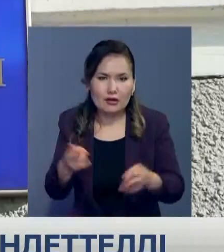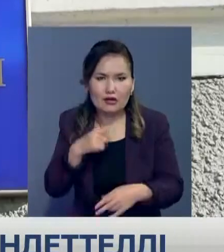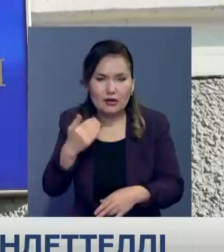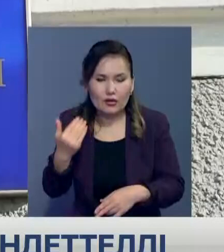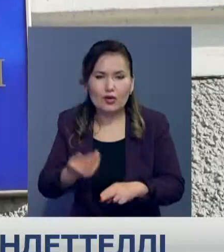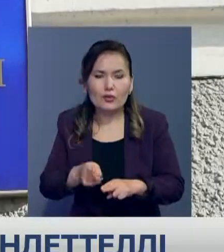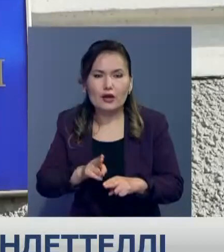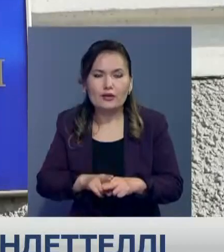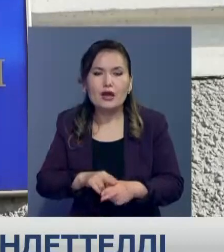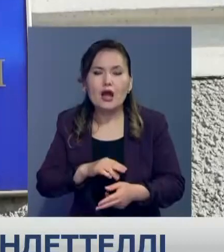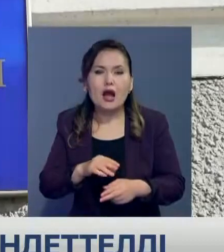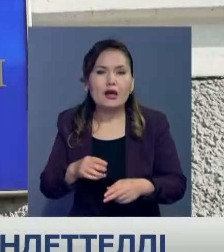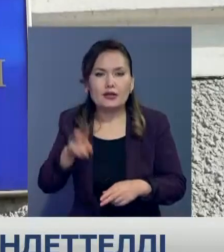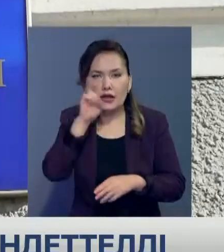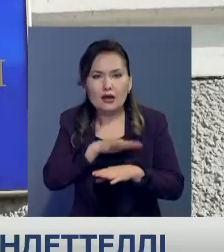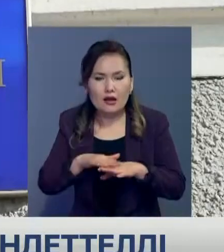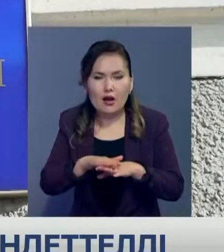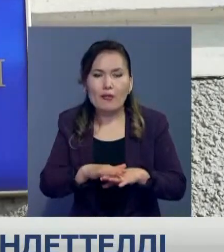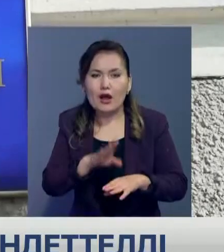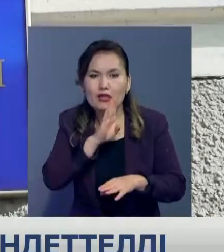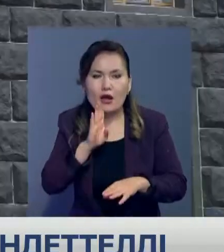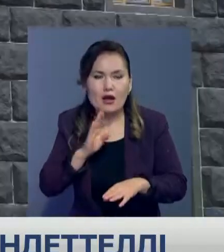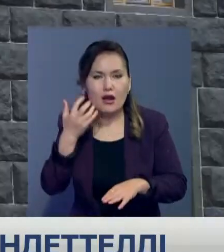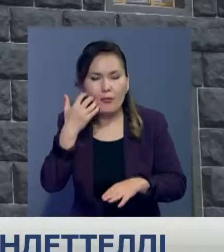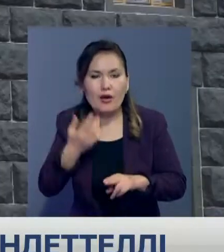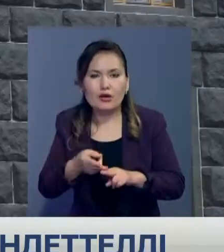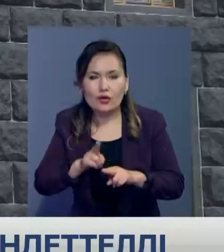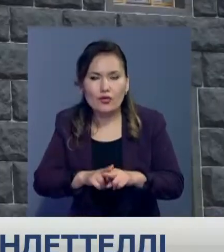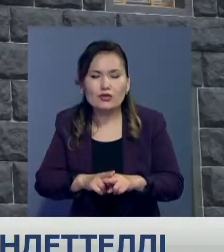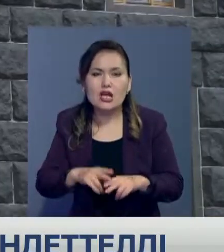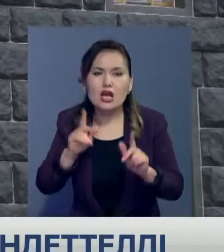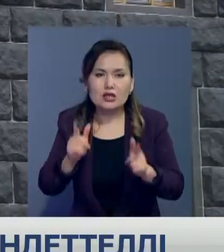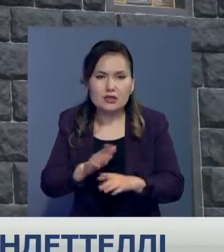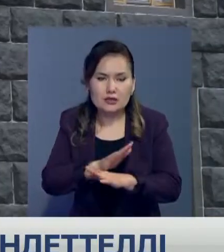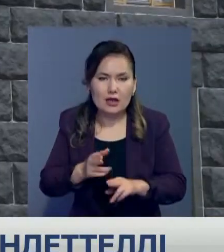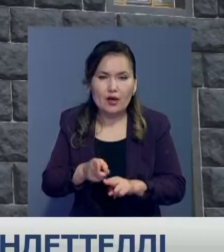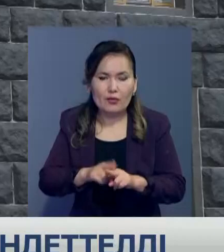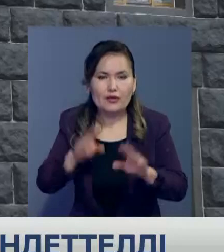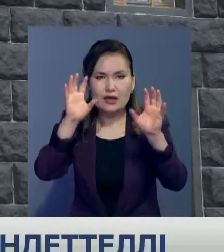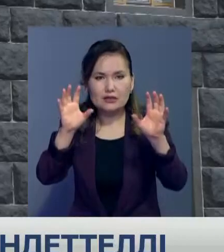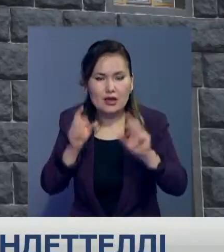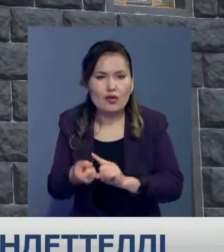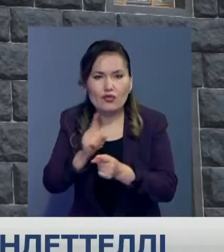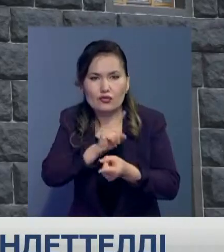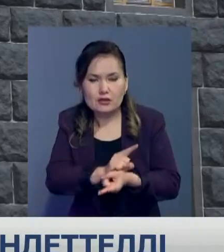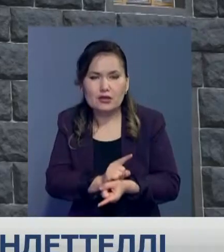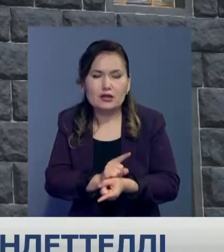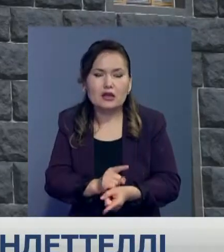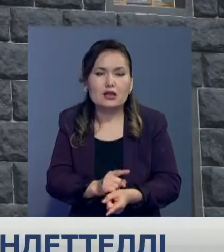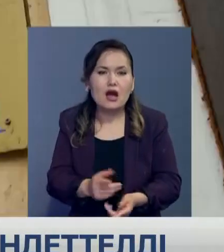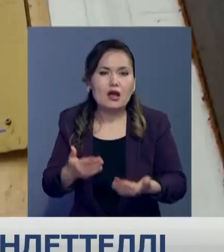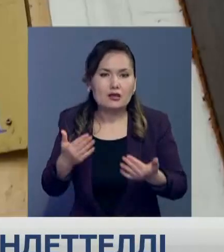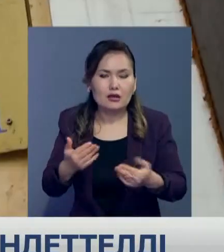танытады. Өз кезегінде елдегі жүкті әйелдер бұл құжатқа жақын уақытта өзгеріспен түзетулер енгізіледі деп үміттенеді.